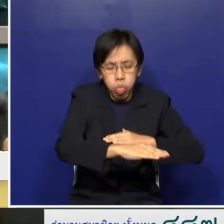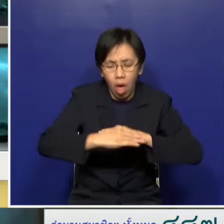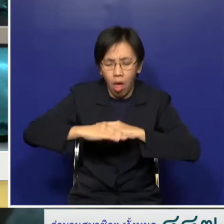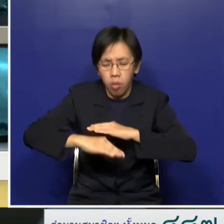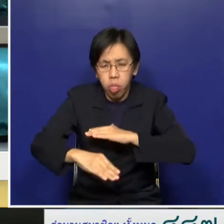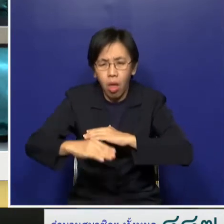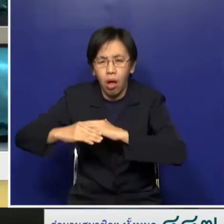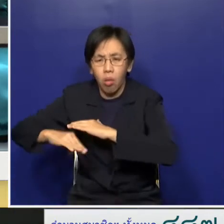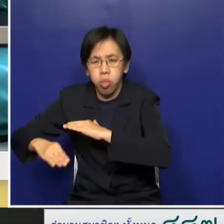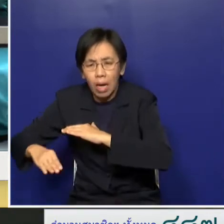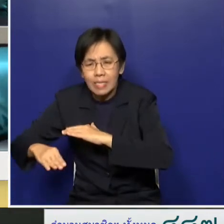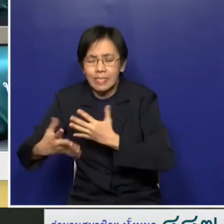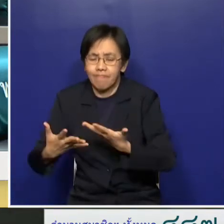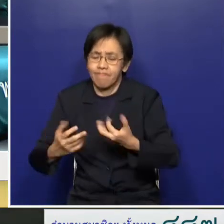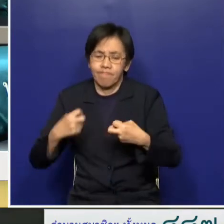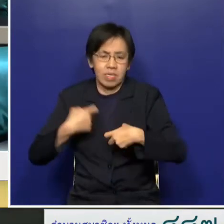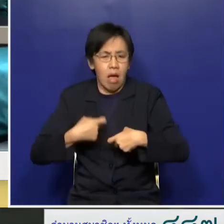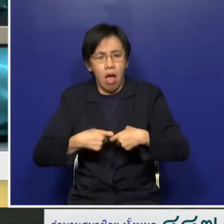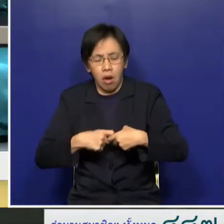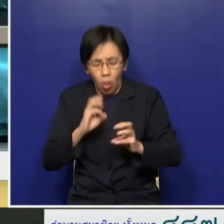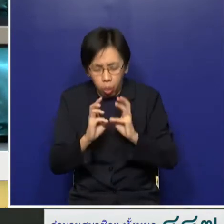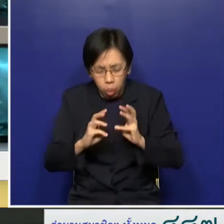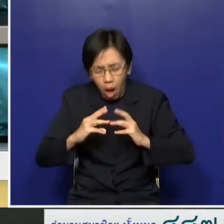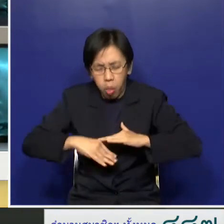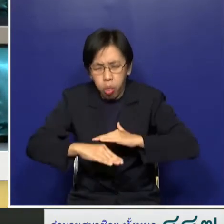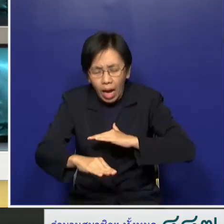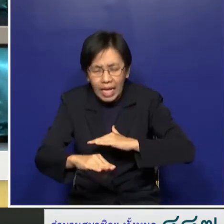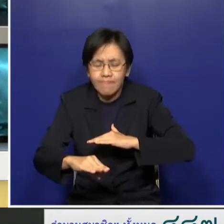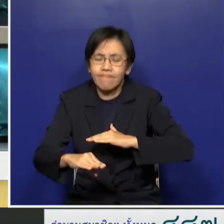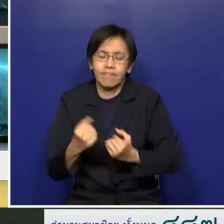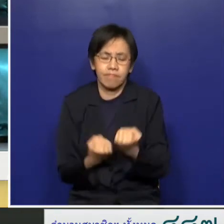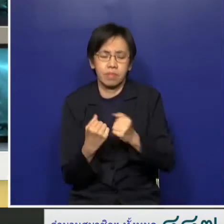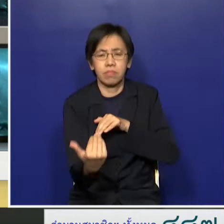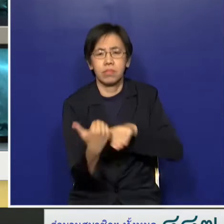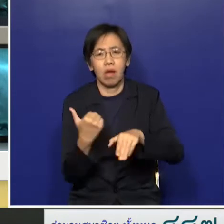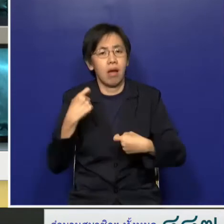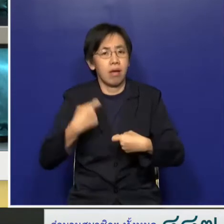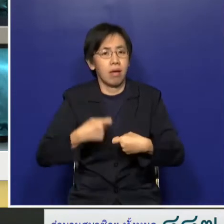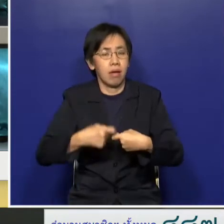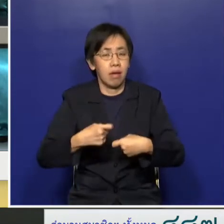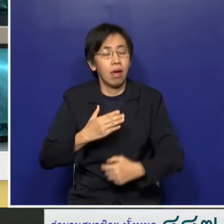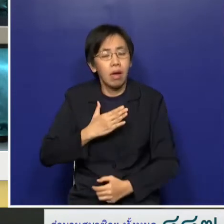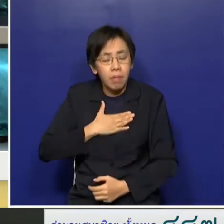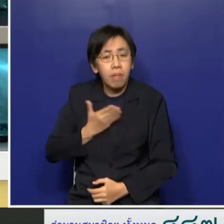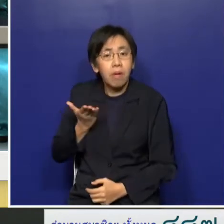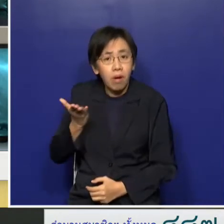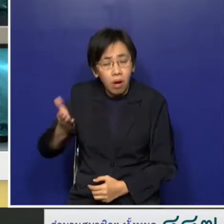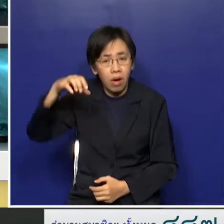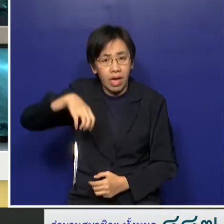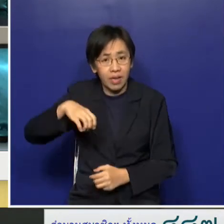ป็นบ่อมีความยากลำบากต่อการสัญจรไปมากับผมจึงขอให้กรมทางหลวงชนบทได้แก้ไ